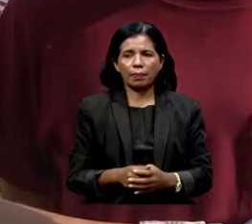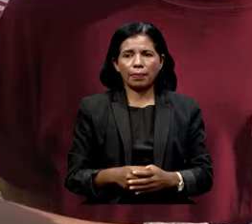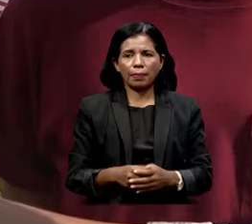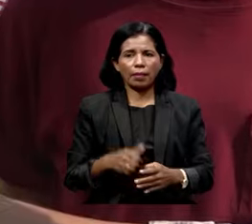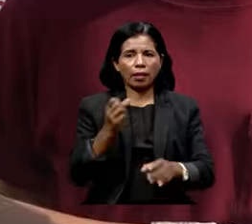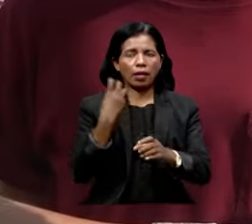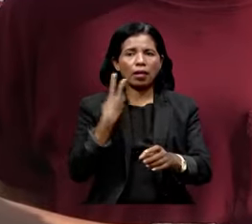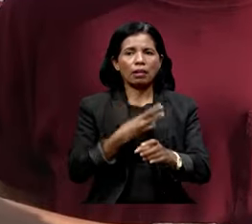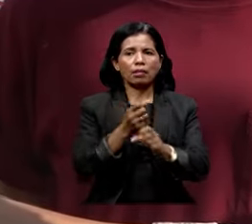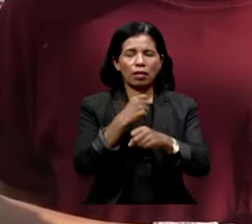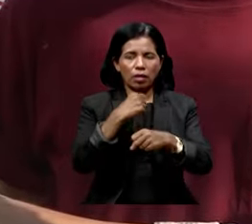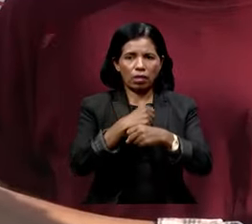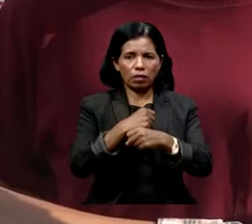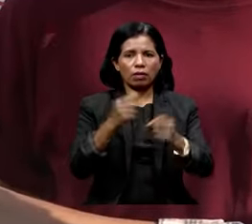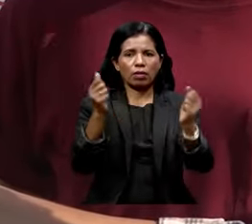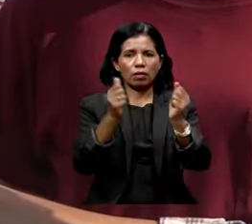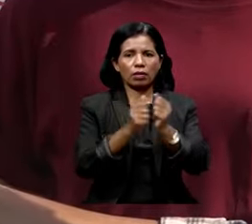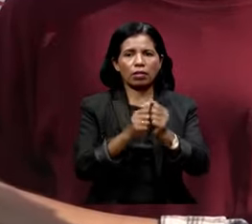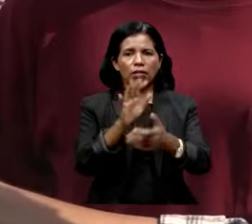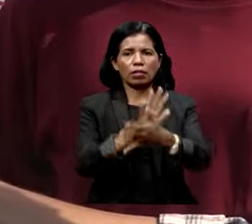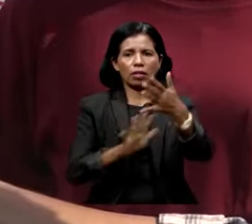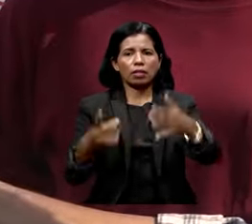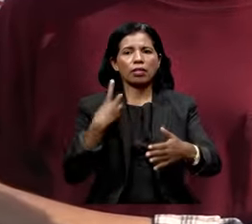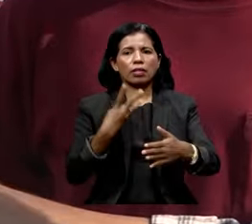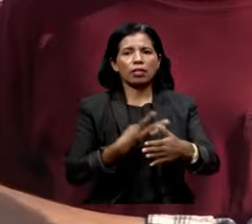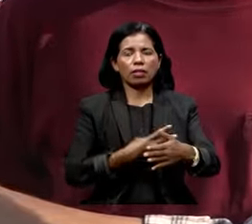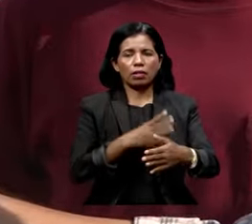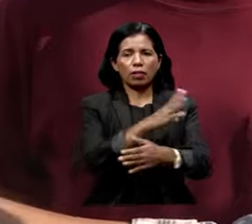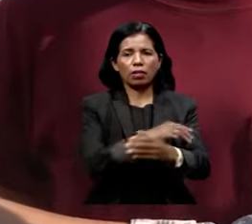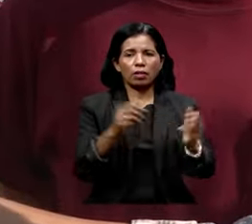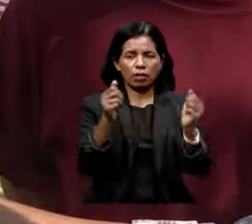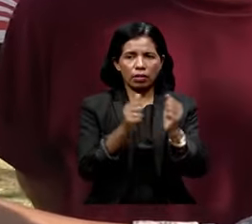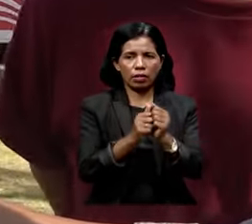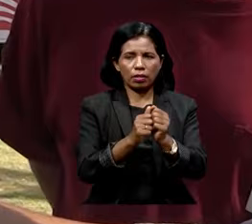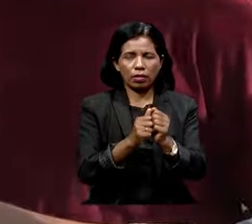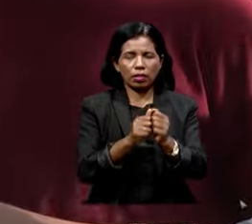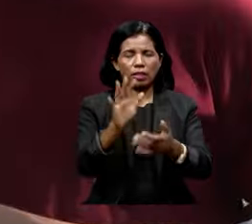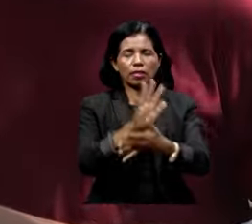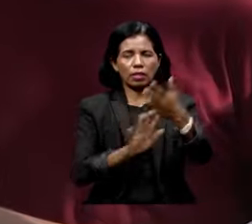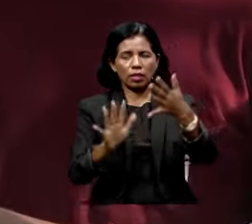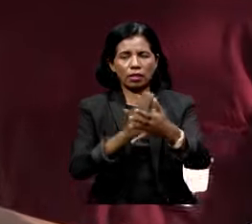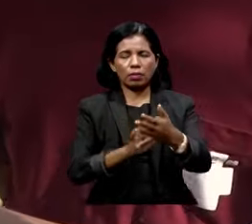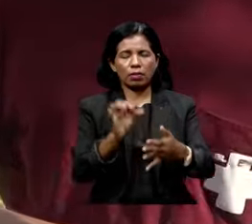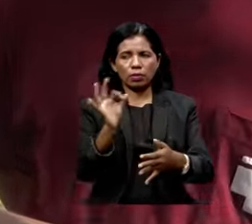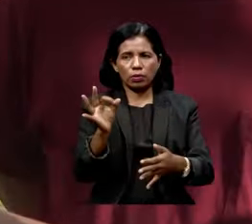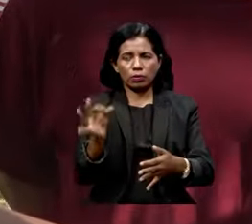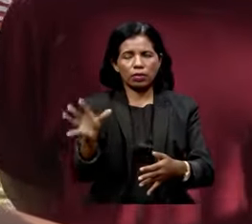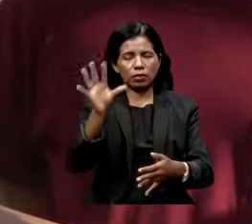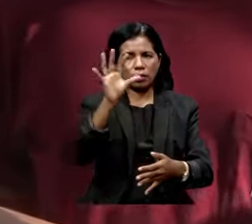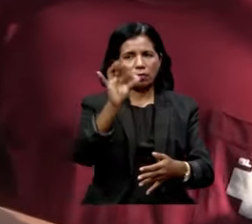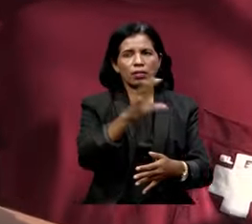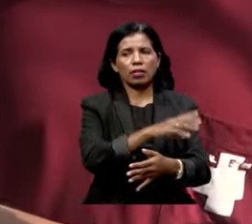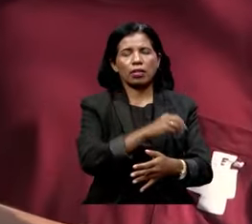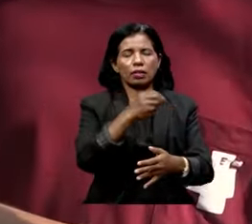laksanakan terkait dengan selebrasi kita dalam rangka memperingati 79 tahun kemerdekaan